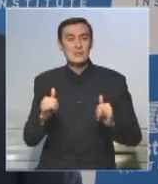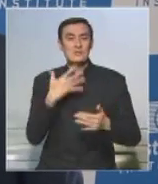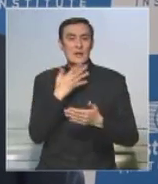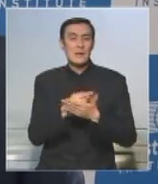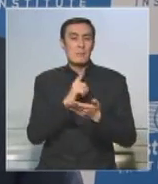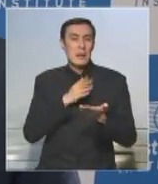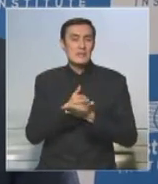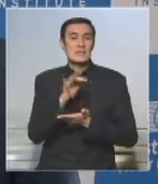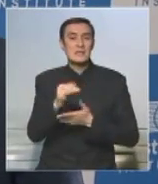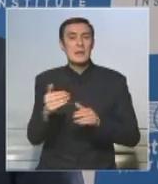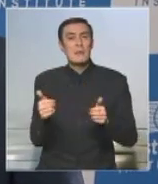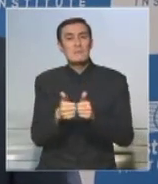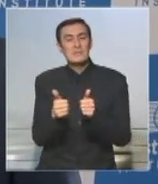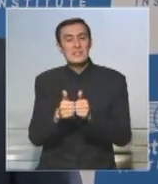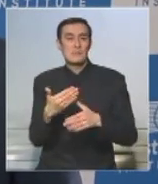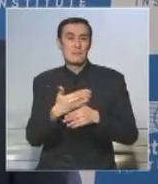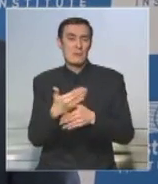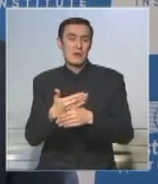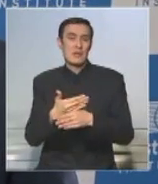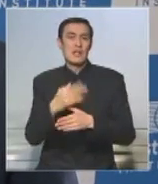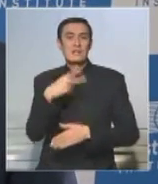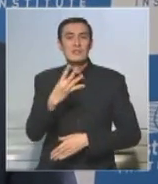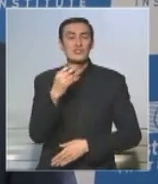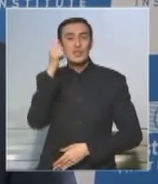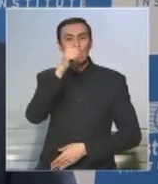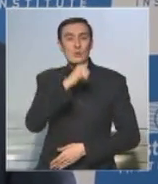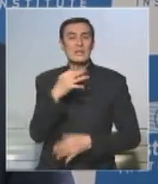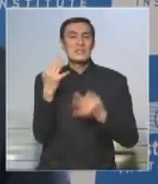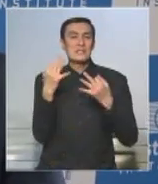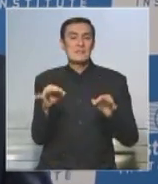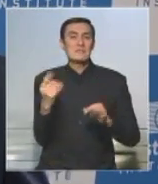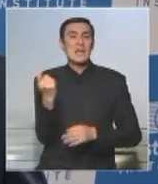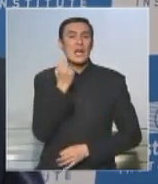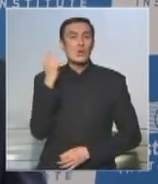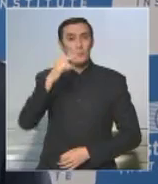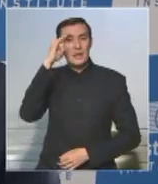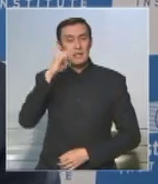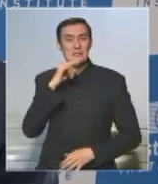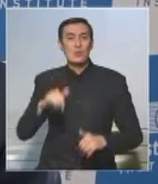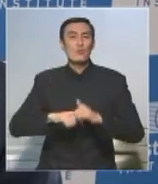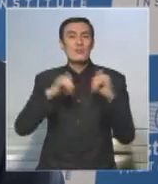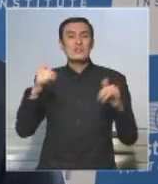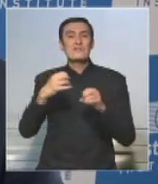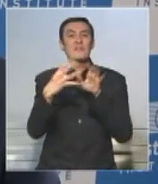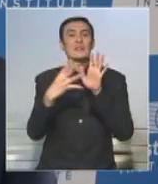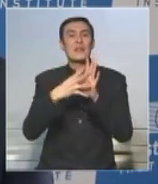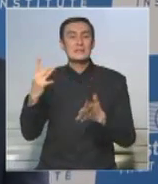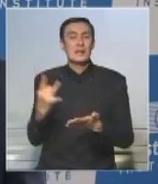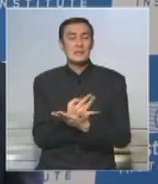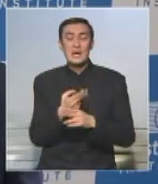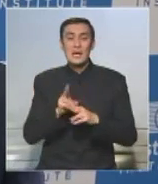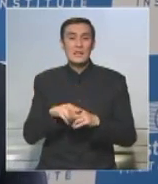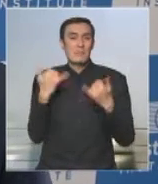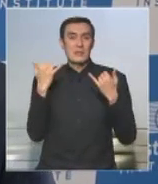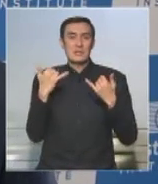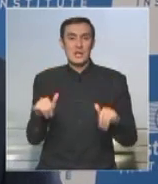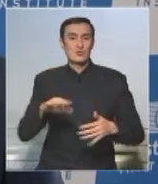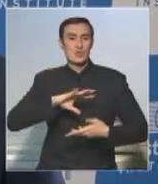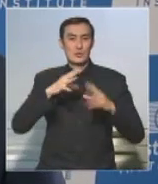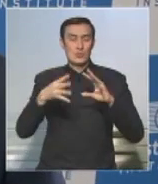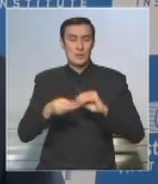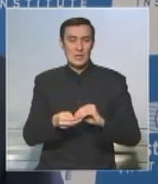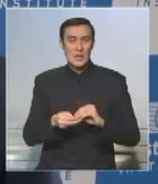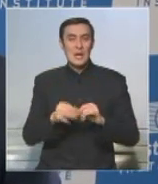а также помогало соседям. За 24 года независимости экономика Казахстана выросла в 19 раз, что является потрясающим